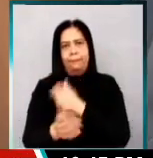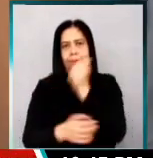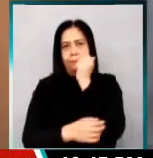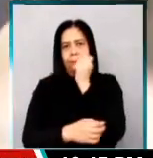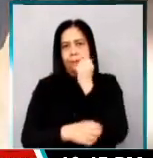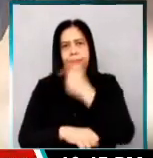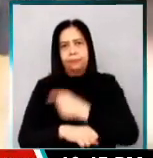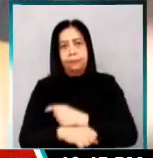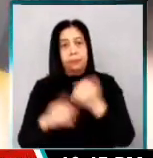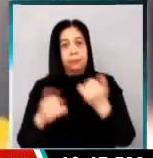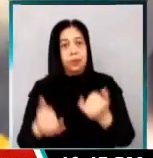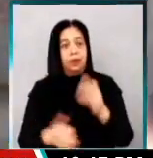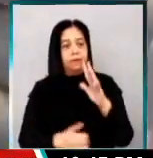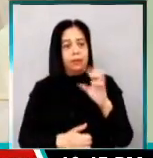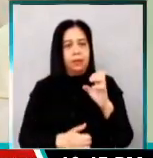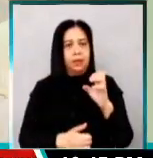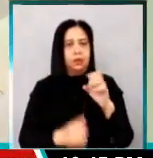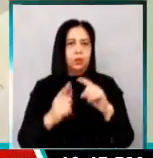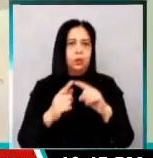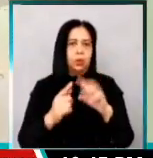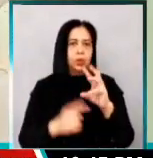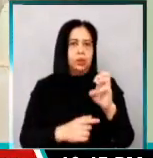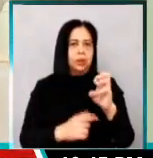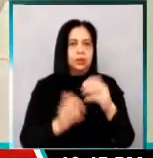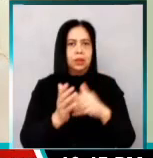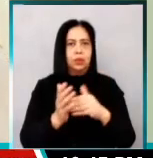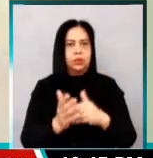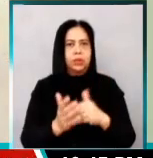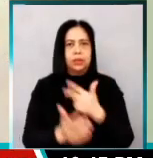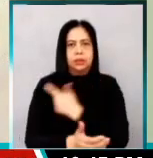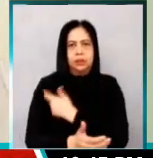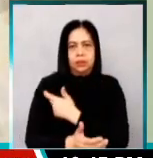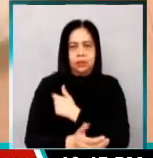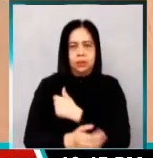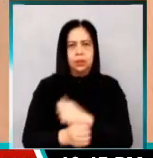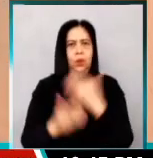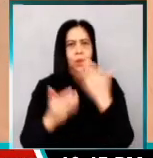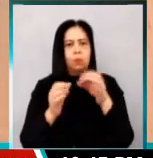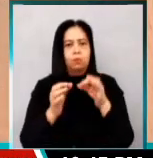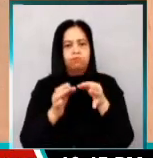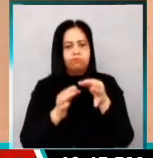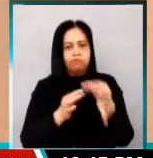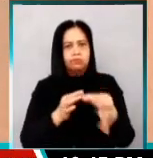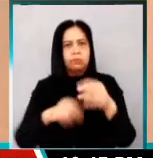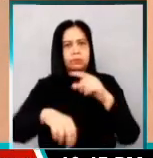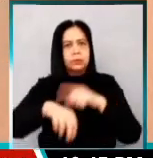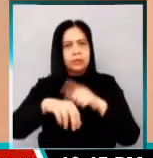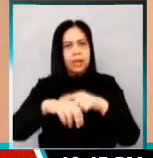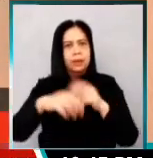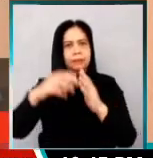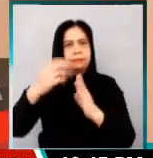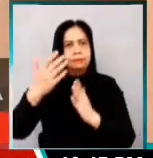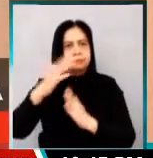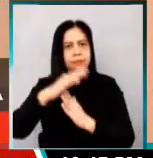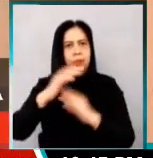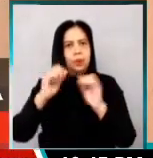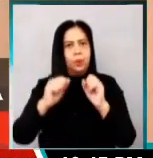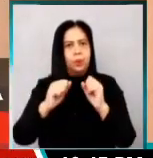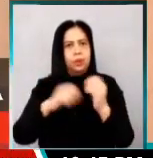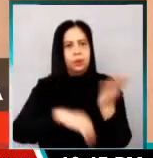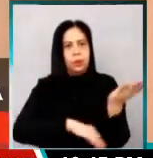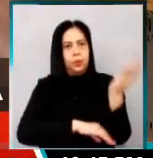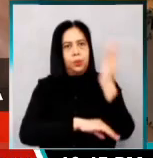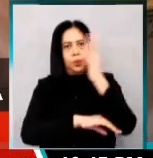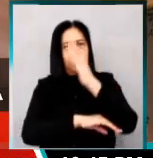kasalukuyang 500 to 600,000. Pahabain yung araw ng pagbabakuna. Pwede pong gawing up to 6 to 7